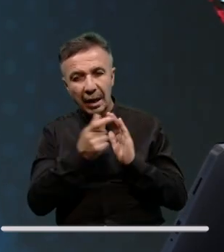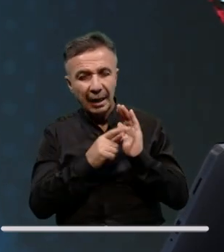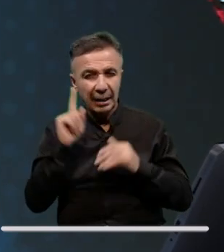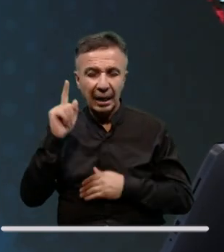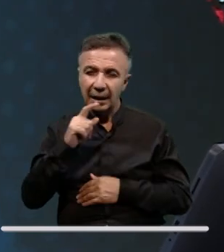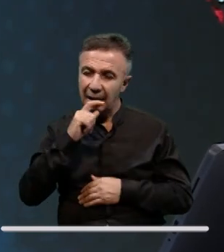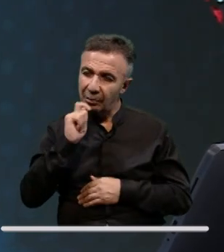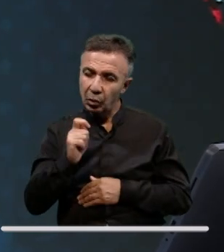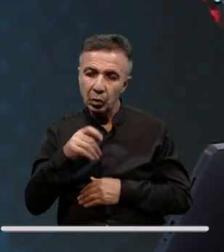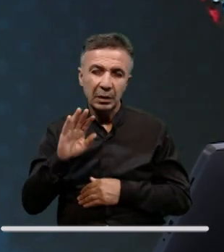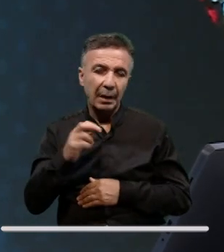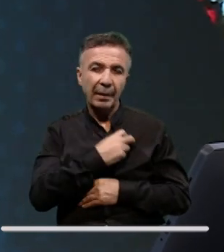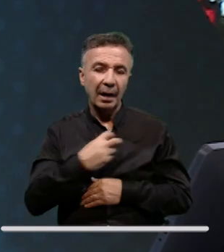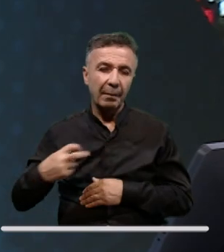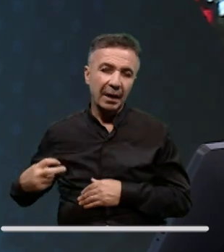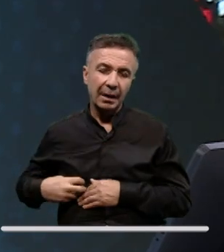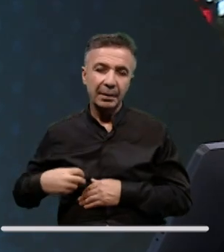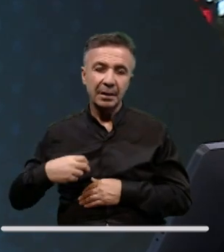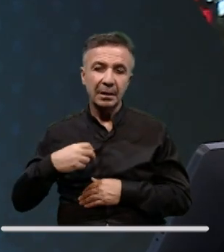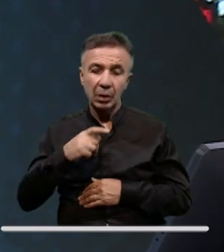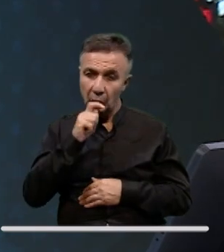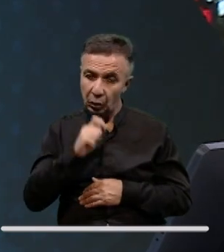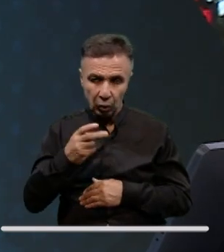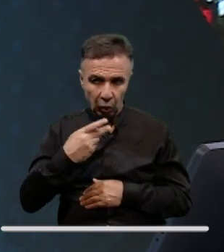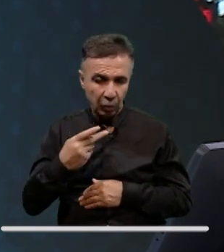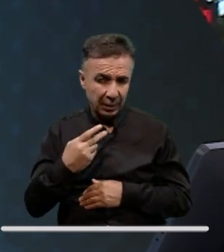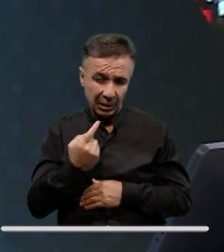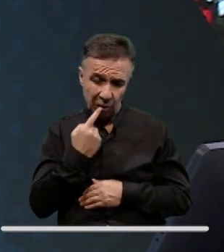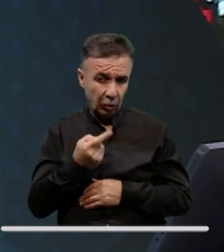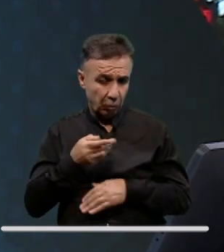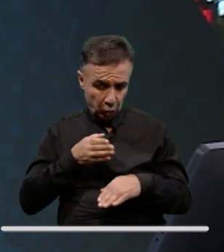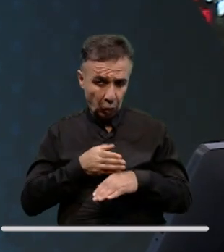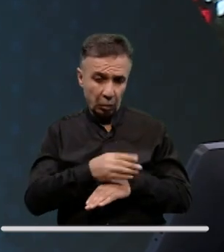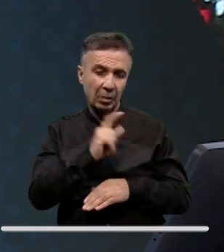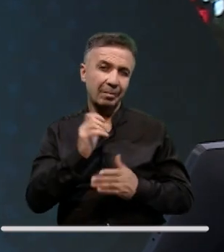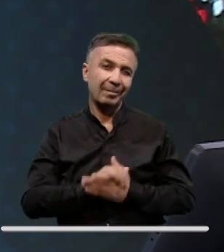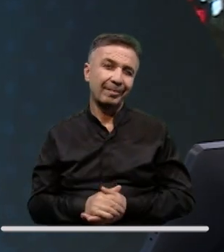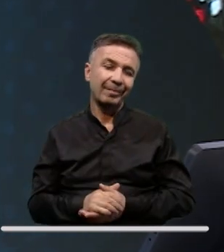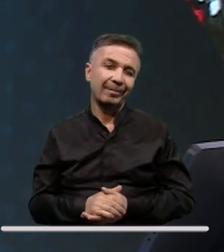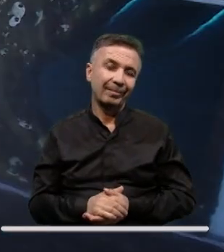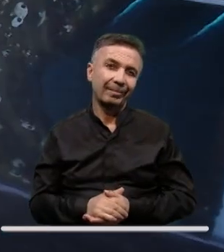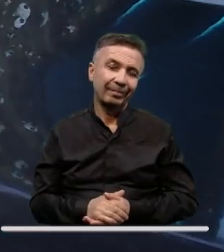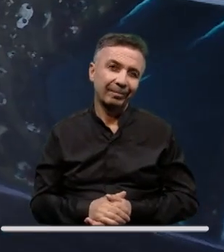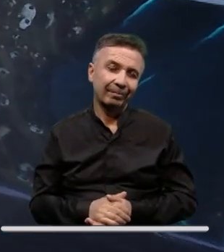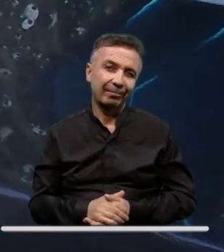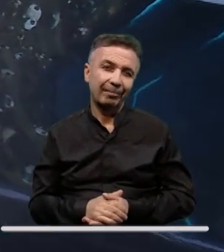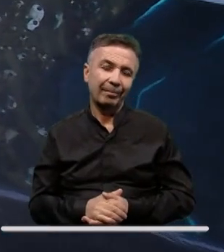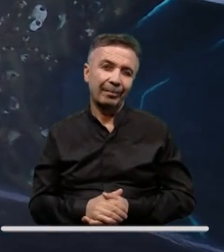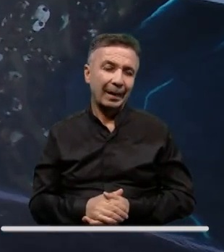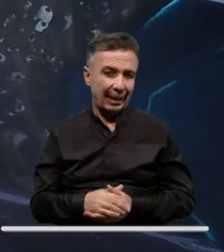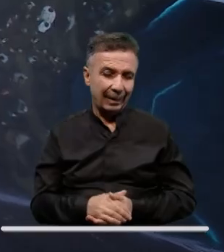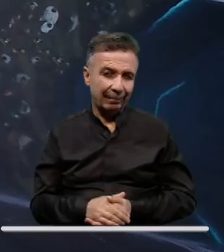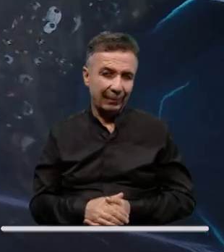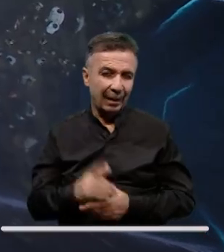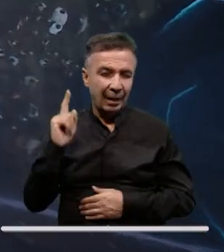değil Peygamber Aleyhisselam'ın sözüdür Maşallah dayandıkları şey de şu sığındıkları konu Allah